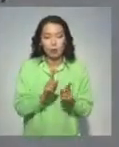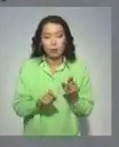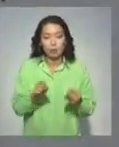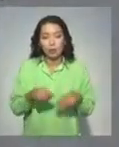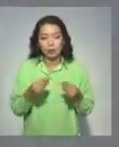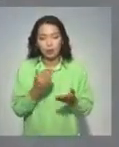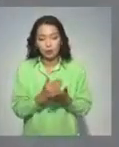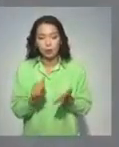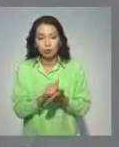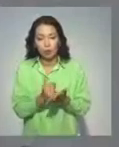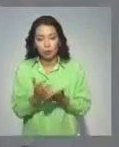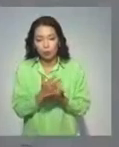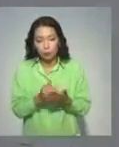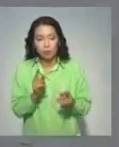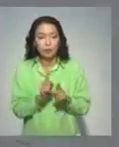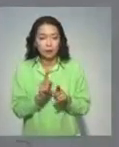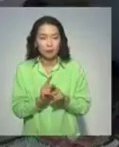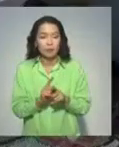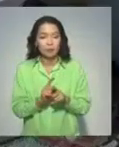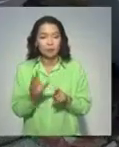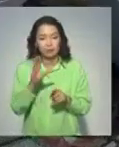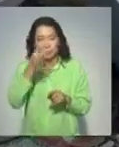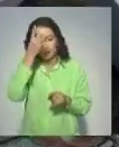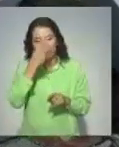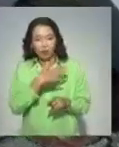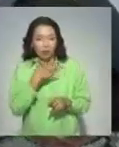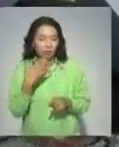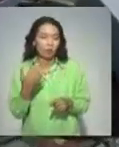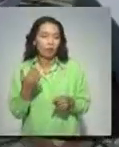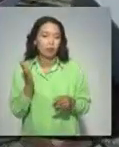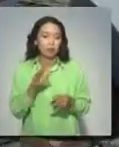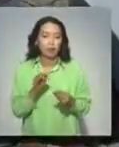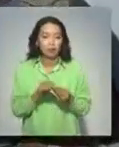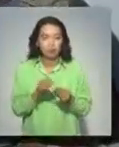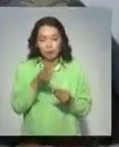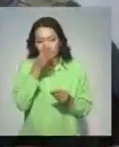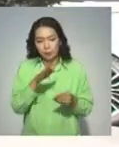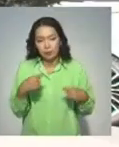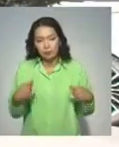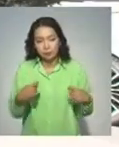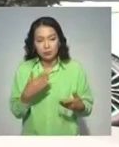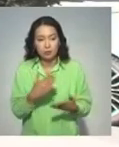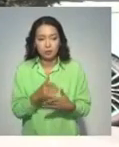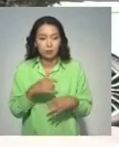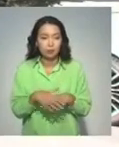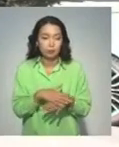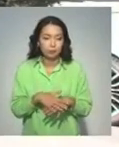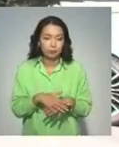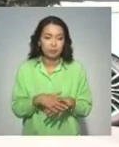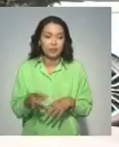Бірақ құжат жинап бас қатырғысы келмейтіндер әлі де жабайы саудаға жармасып отыр, дейді мамандар. В районе